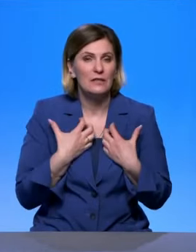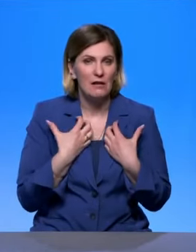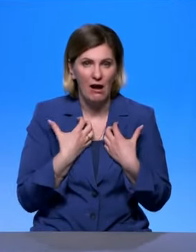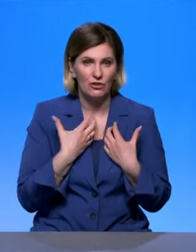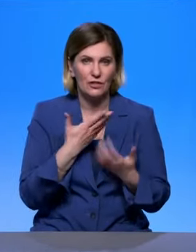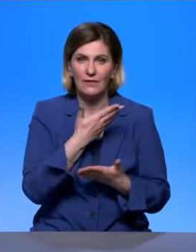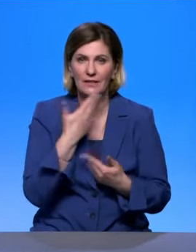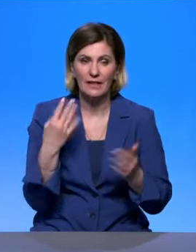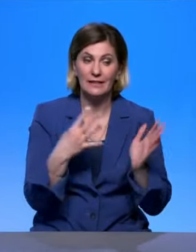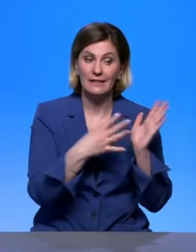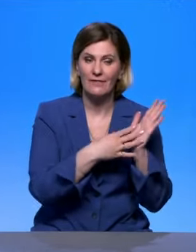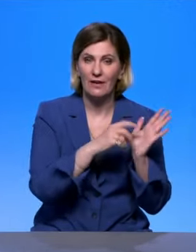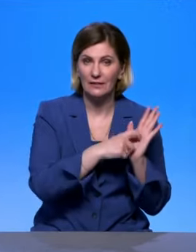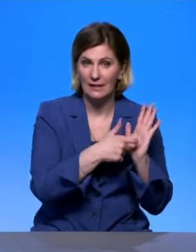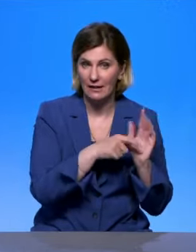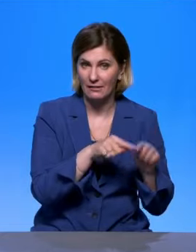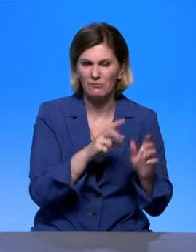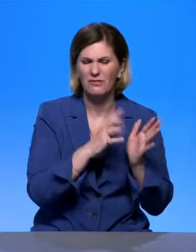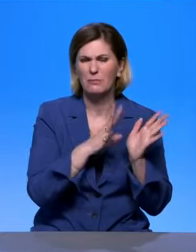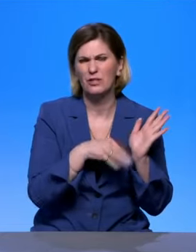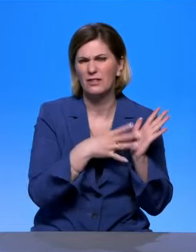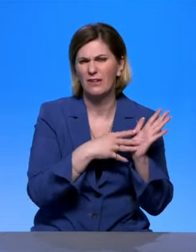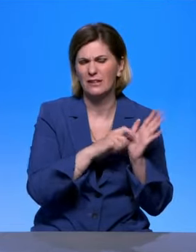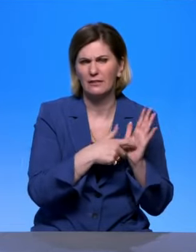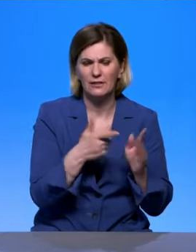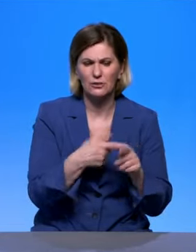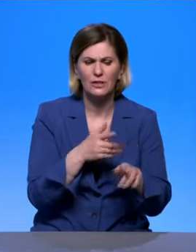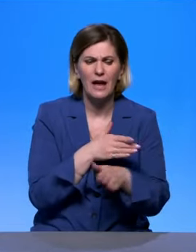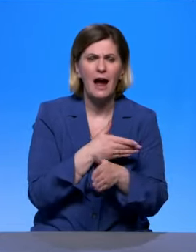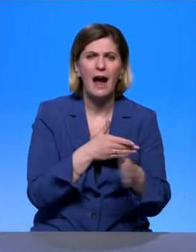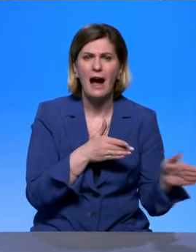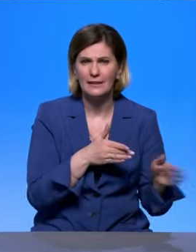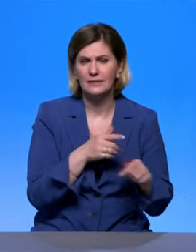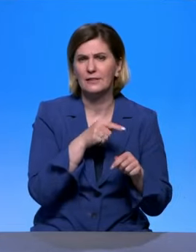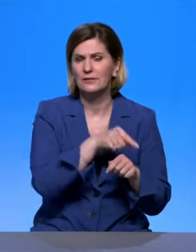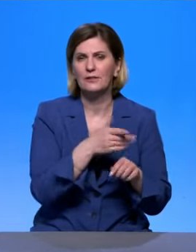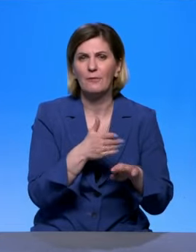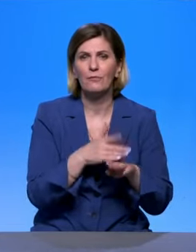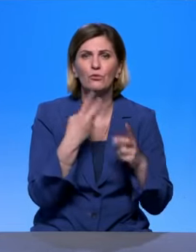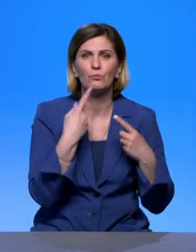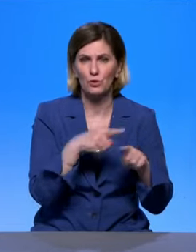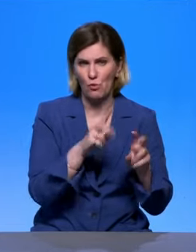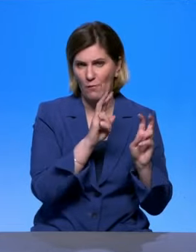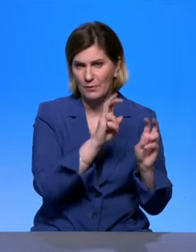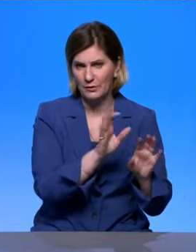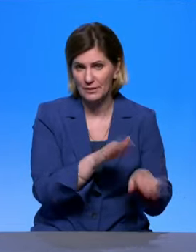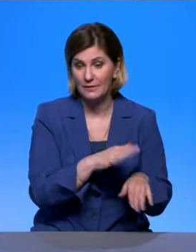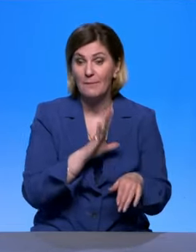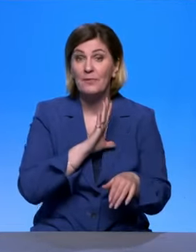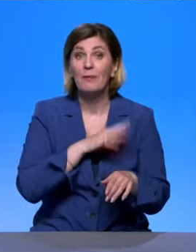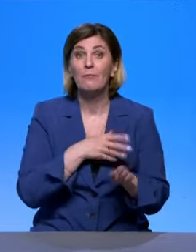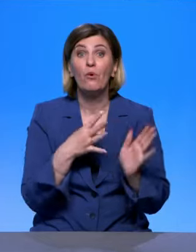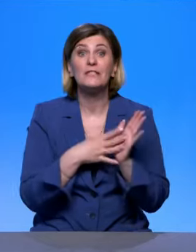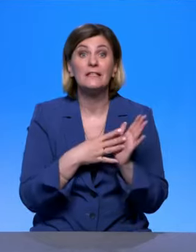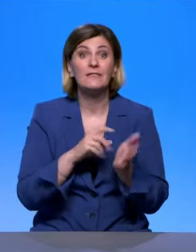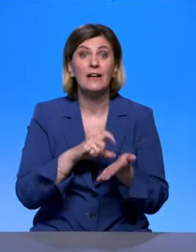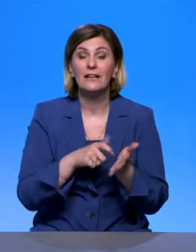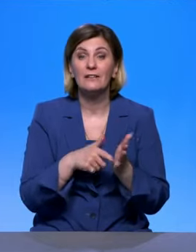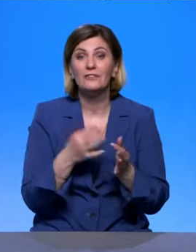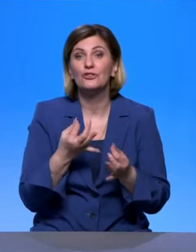– это отдельная тема, да, там тоже есть экзамен, только называется основной государственный экзамен. Вот, после 9 класса ничего там страшного особо